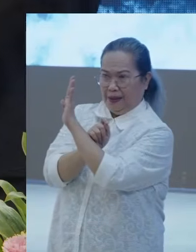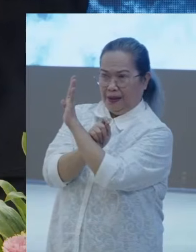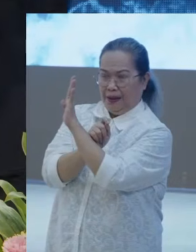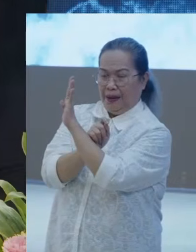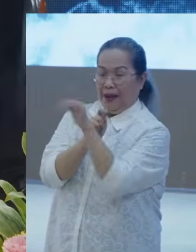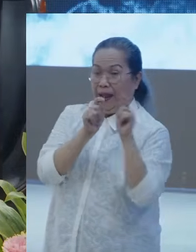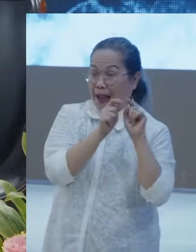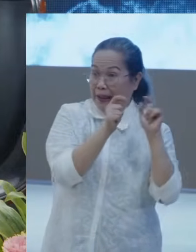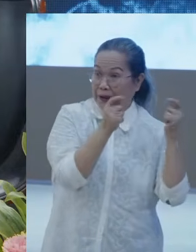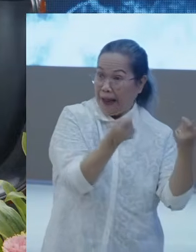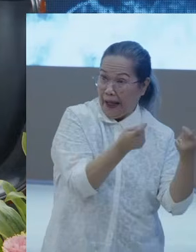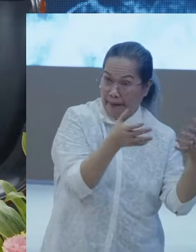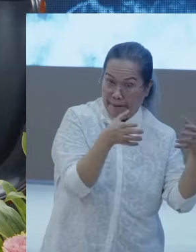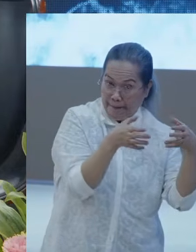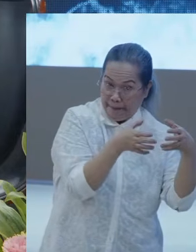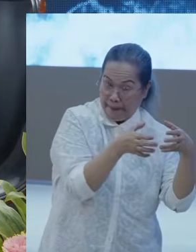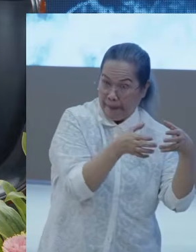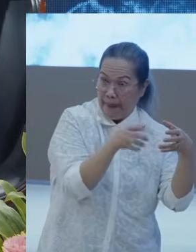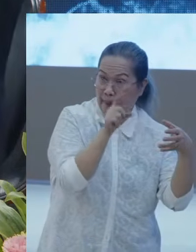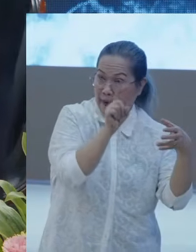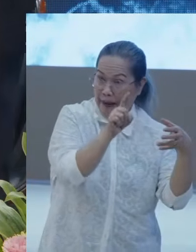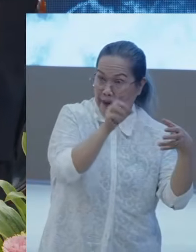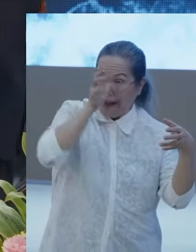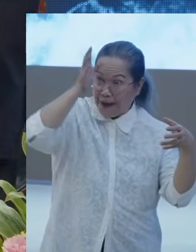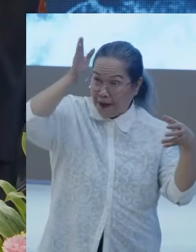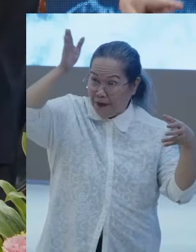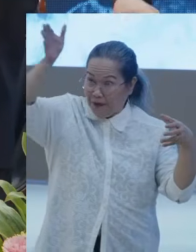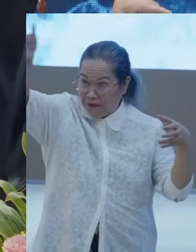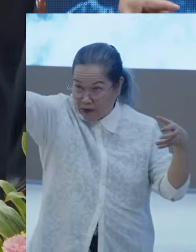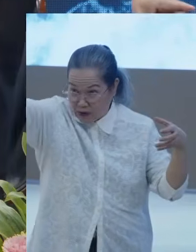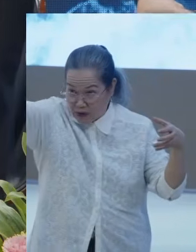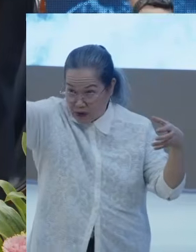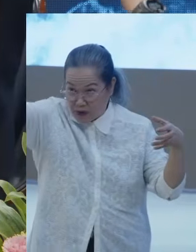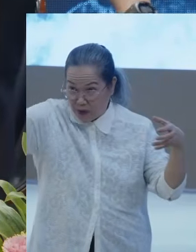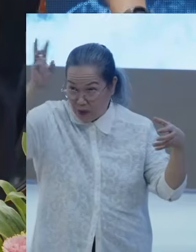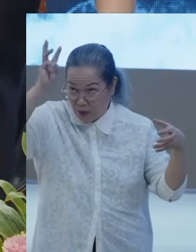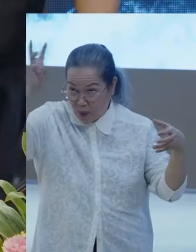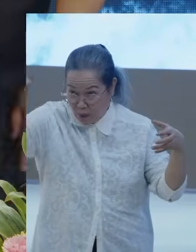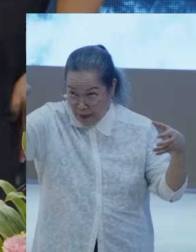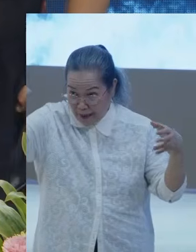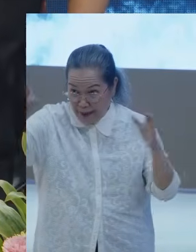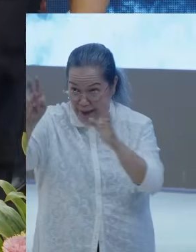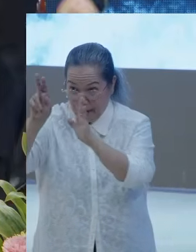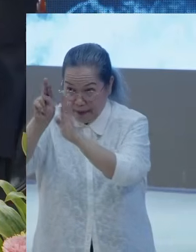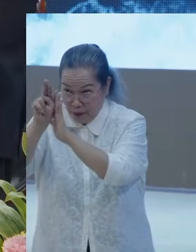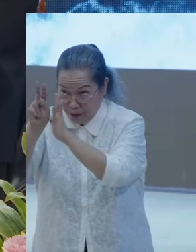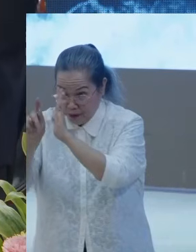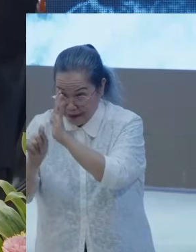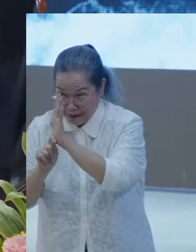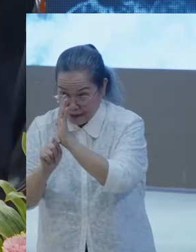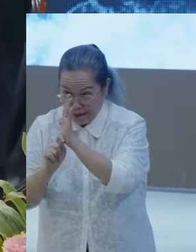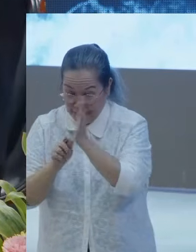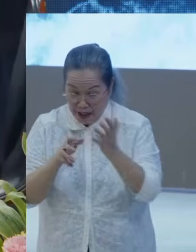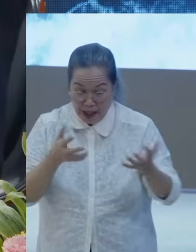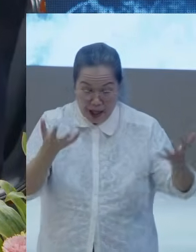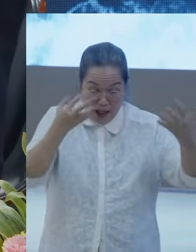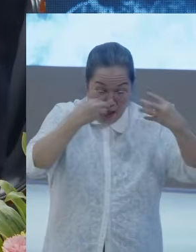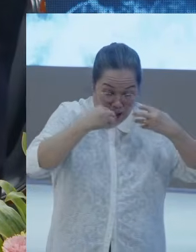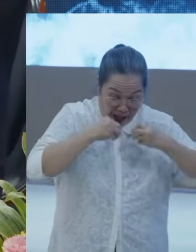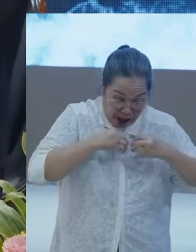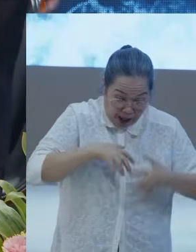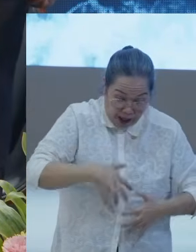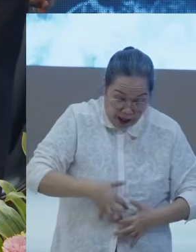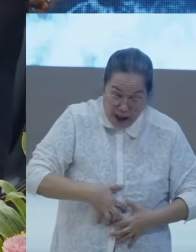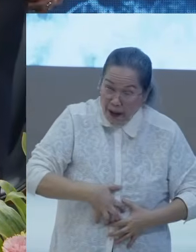ay type ng darating o yung nangyari sa kanya sa belly of the fish ay type o propesiya